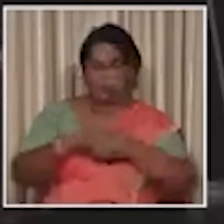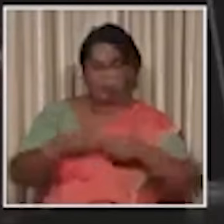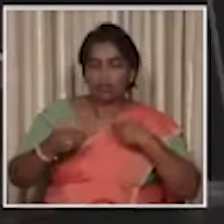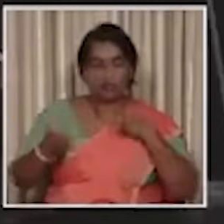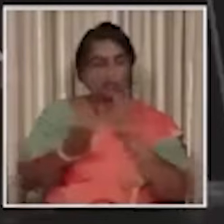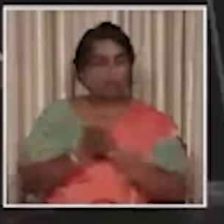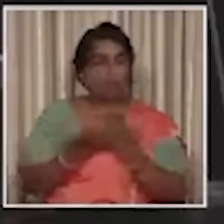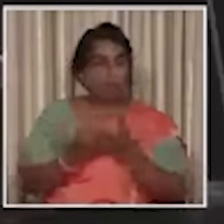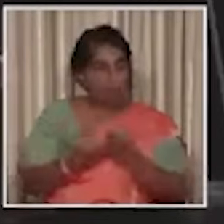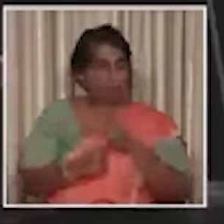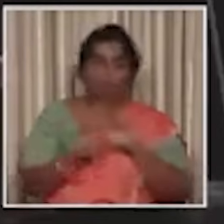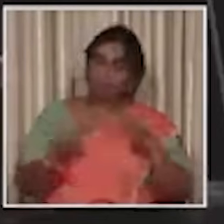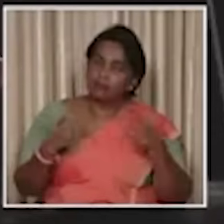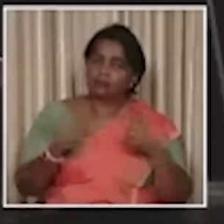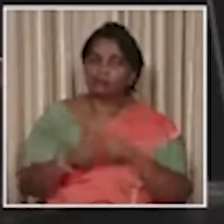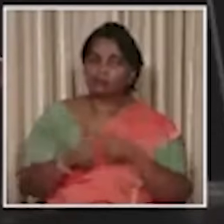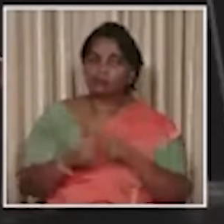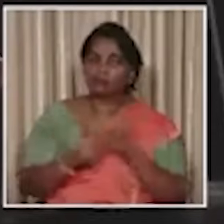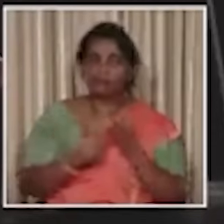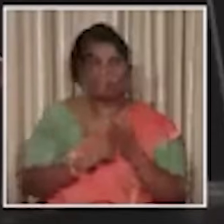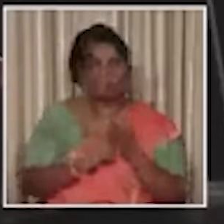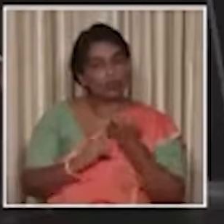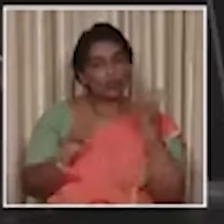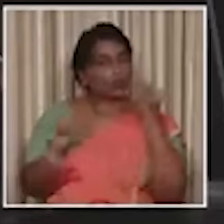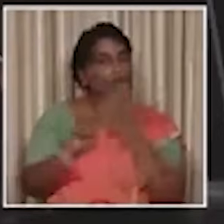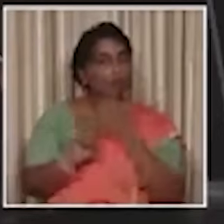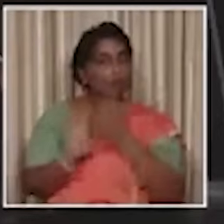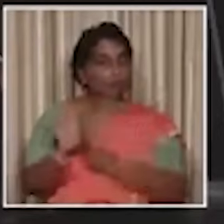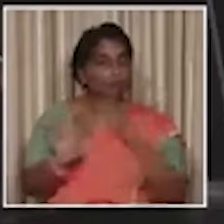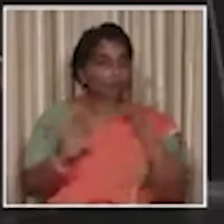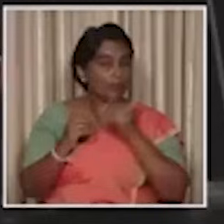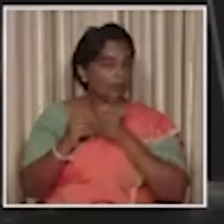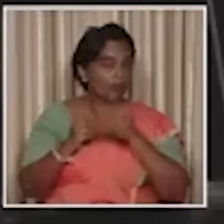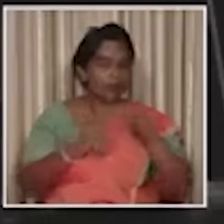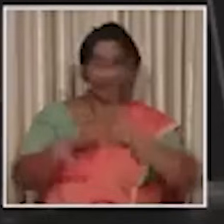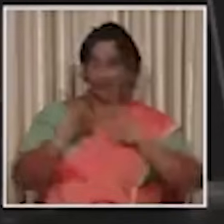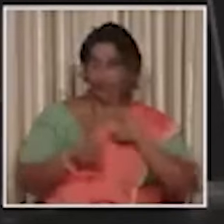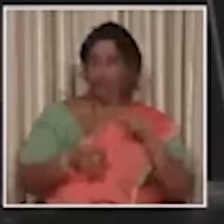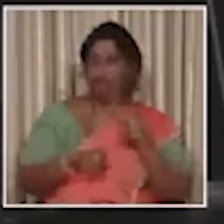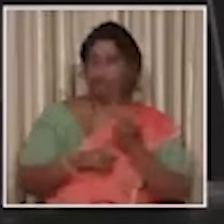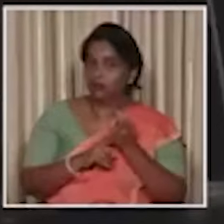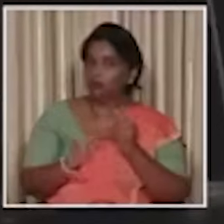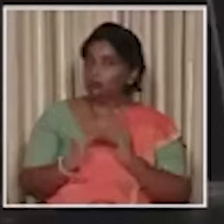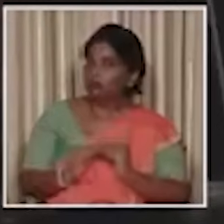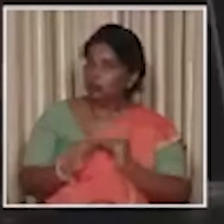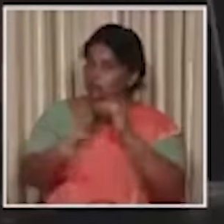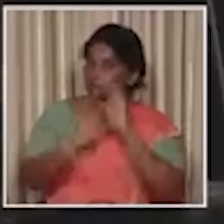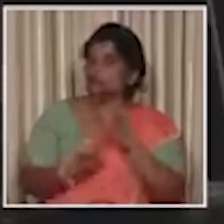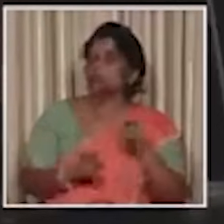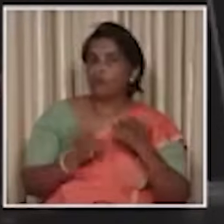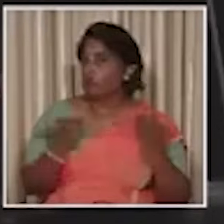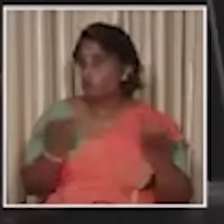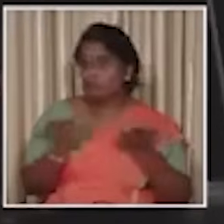பொருளாதாரம் பொருளாதாரம் என்று 80 நாங்கள் சொல்லிக் கொண்டிருக்கிற பொருளாதாரத்தை கட்டி வளர்க்க உங்களிடம் என்ன தைரியமும் திராணியும்